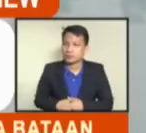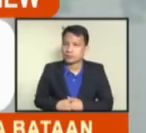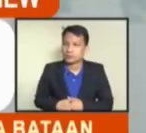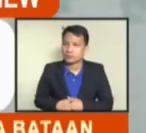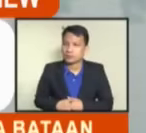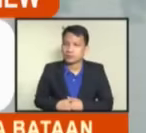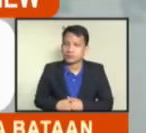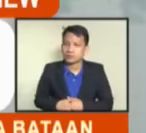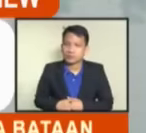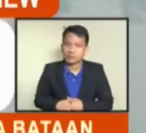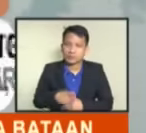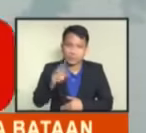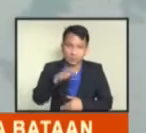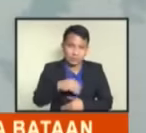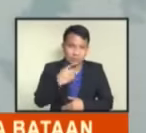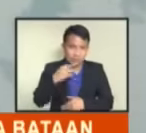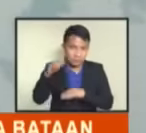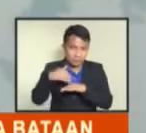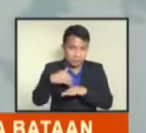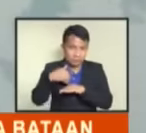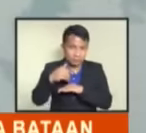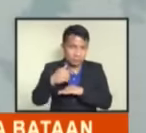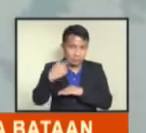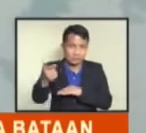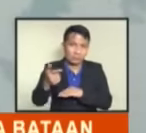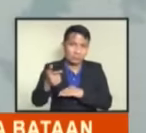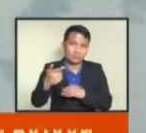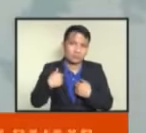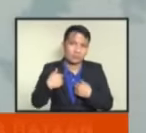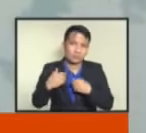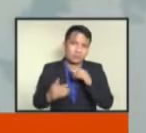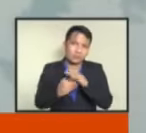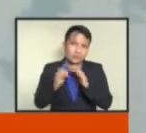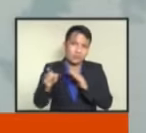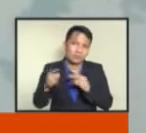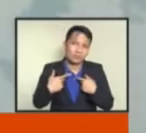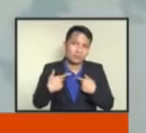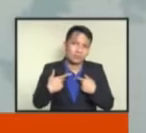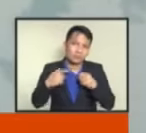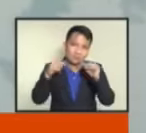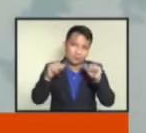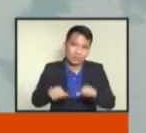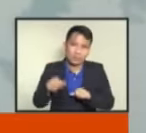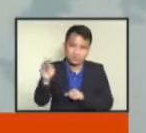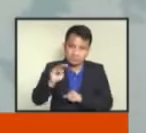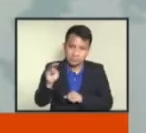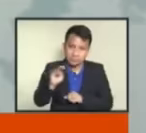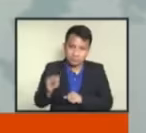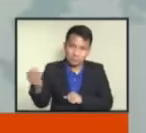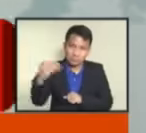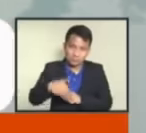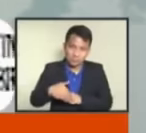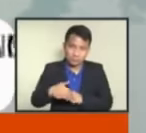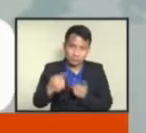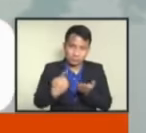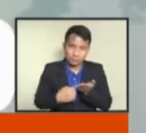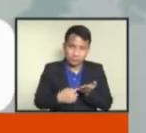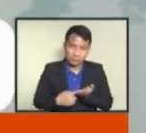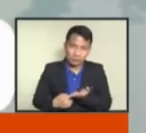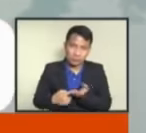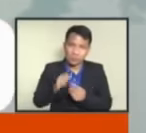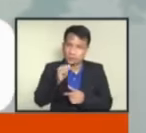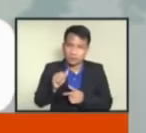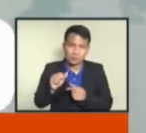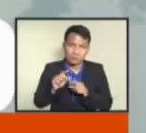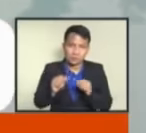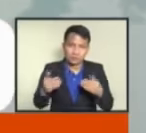ganitong gagawin natin, ano? Mananawagan ka ngayon sa kanila, bigyan mo sila ng taning na meron sila hanggang Monday na pumunta rito, makipag-usap sa inyo. Kapag